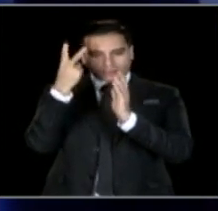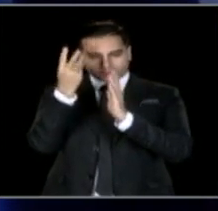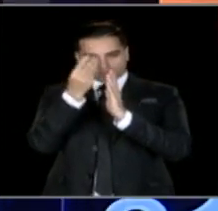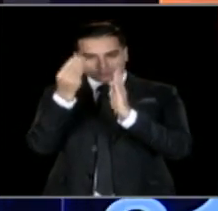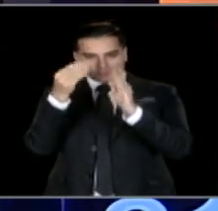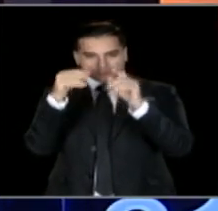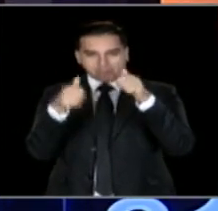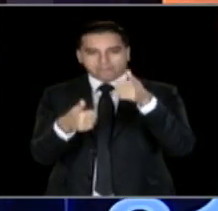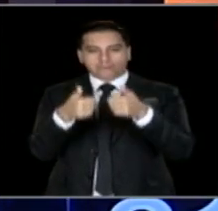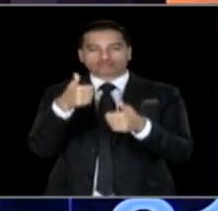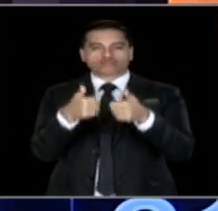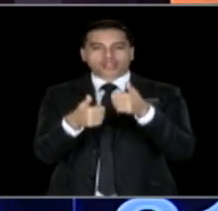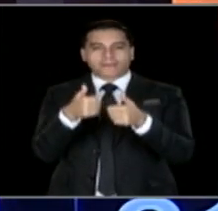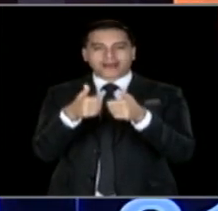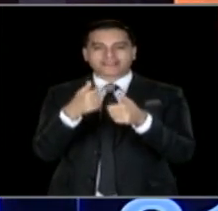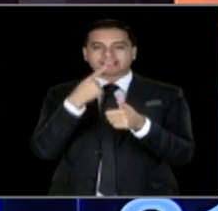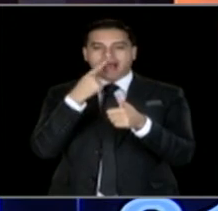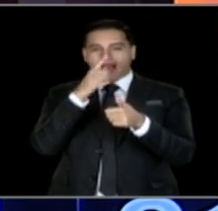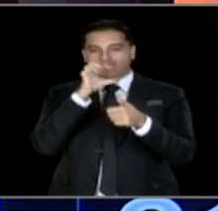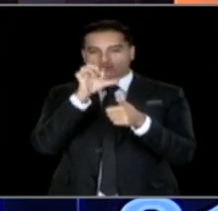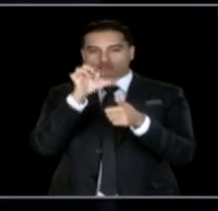اتعملت مسابقة سنة